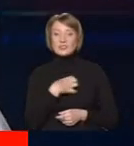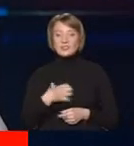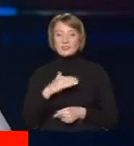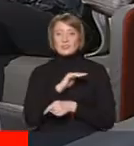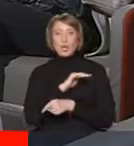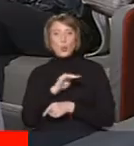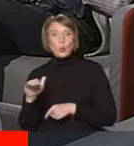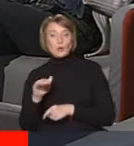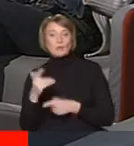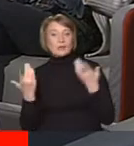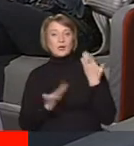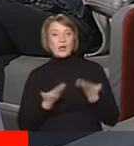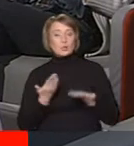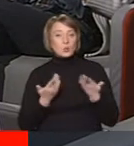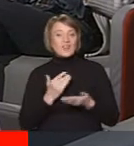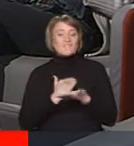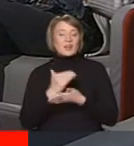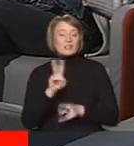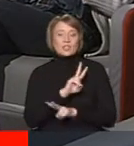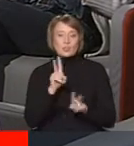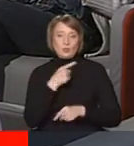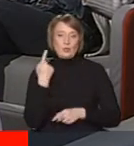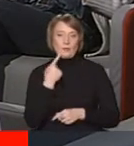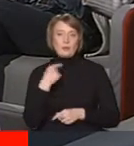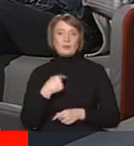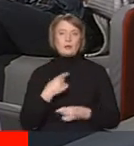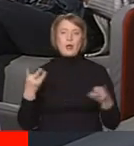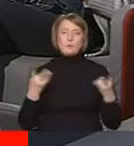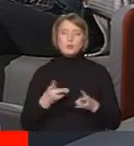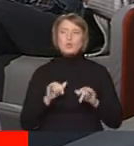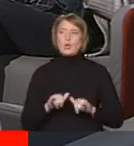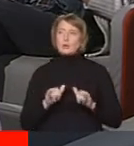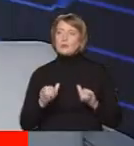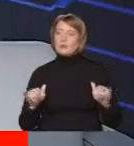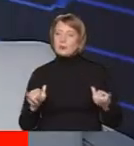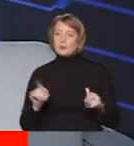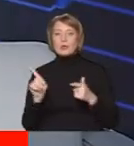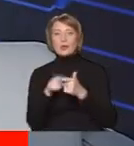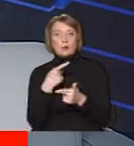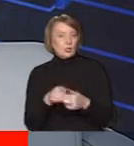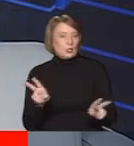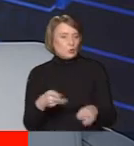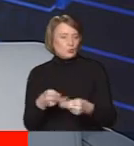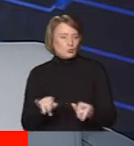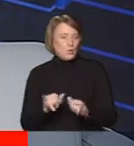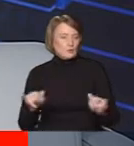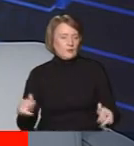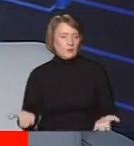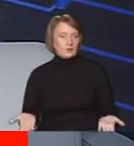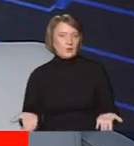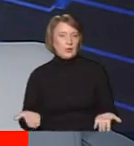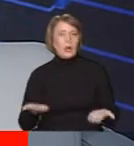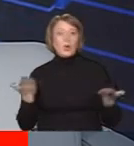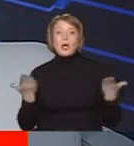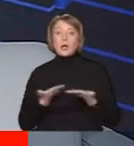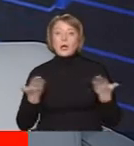уровень, который выше, никто не говорит. Никто не говорит, нам нужно развиваться или нам Киеву не нужно в чем-то развиваться. Какие